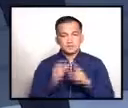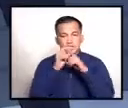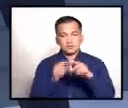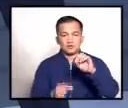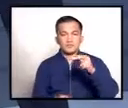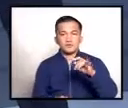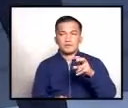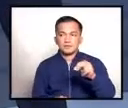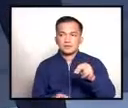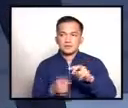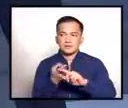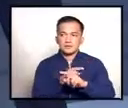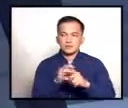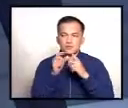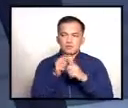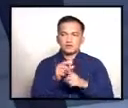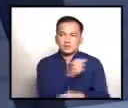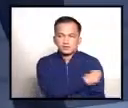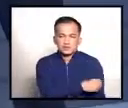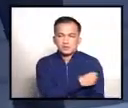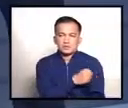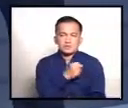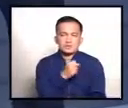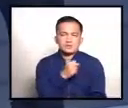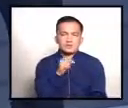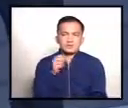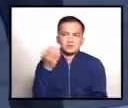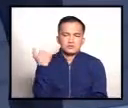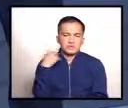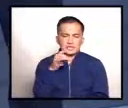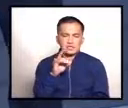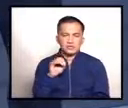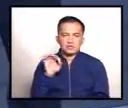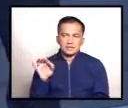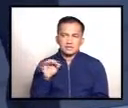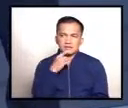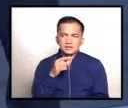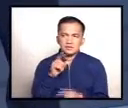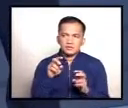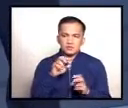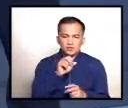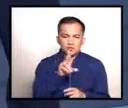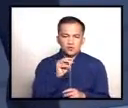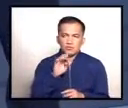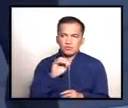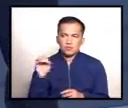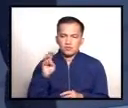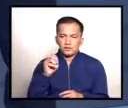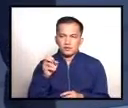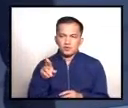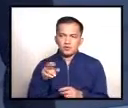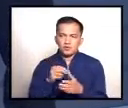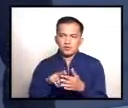Ang salitang ombudsman ay nagmula po sa bansang Sweden noon pang 1809. Galing po ito sa mga katagang umbu at maor na ang literal na